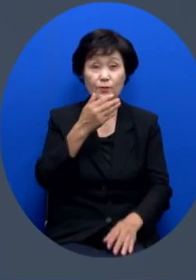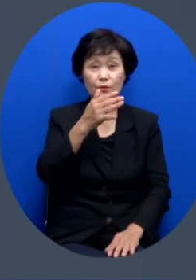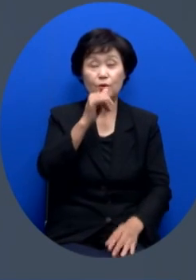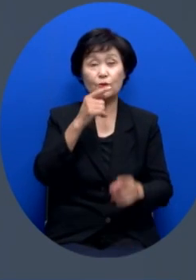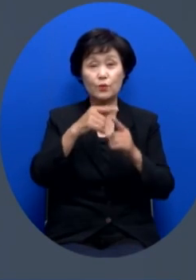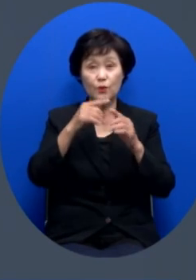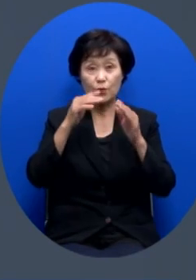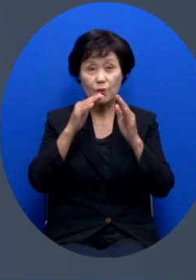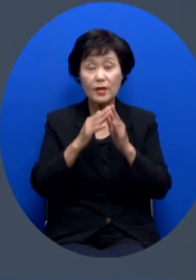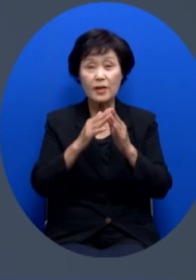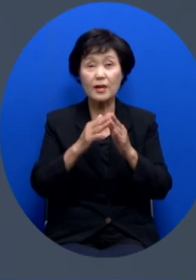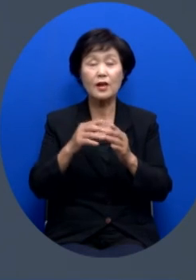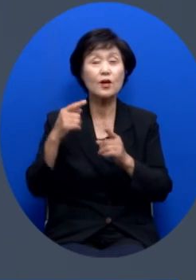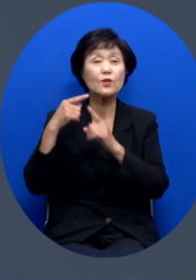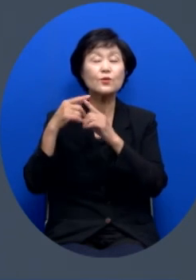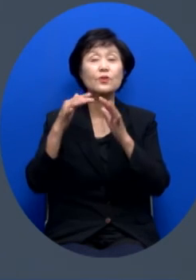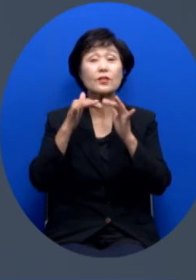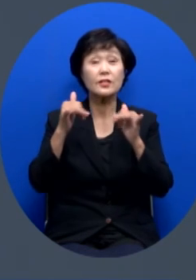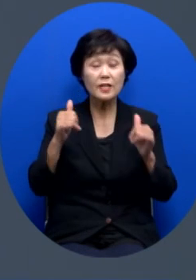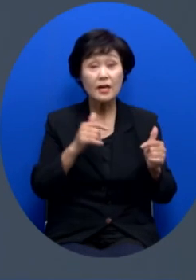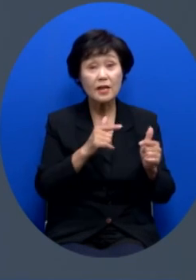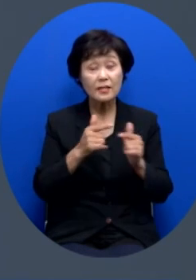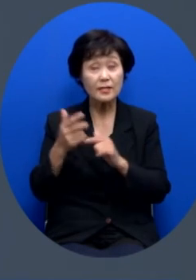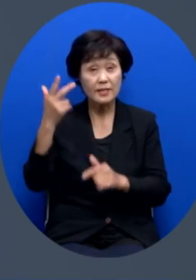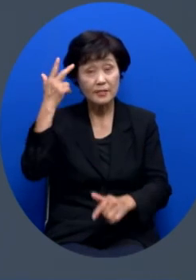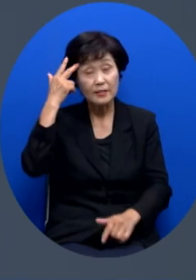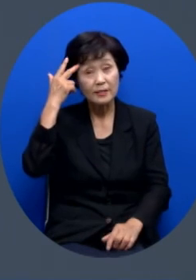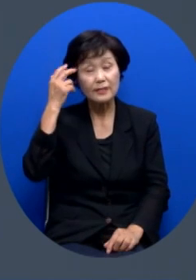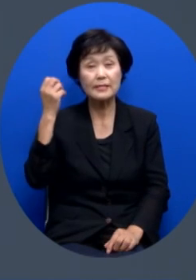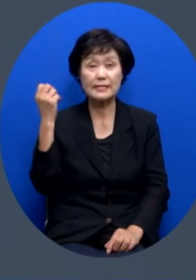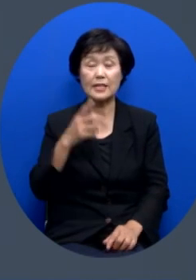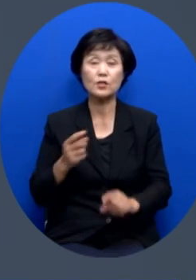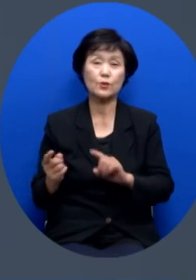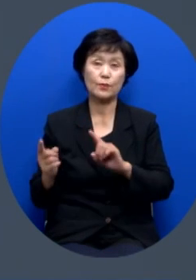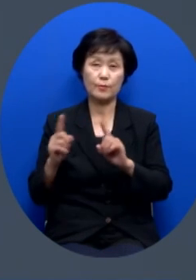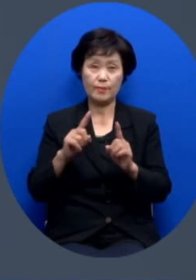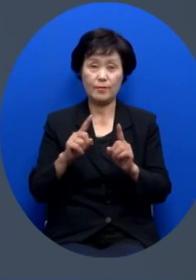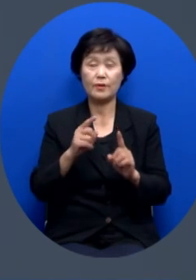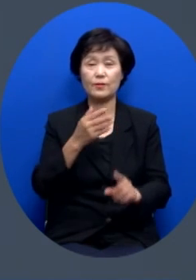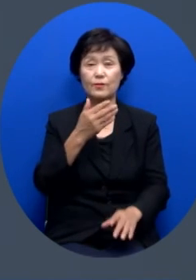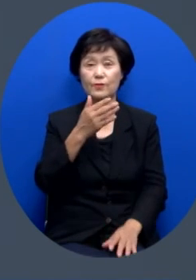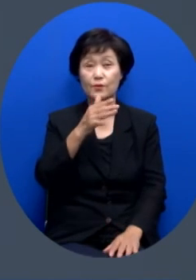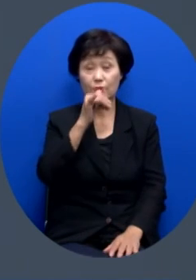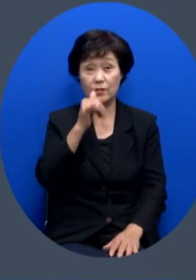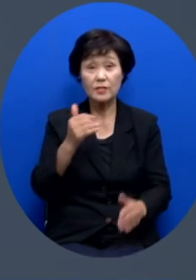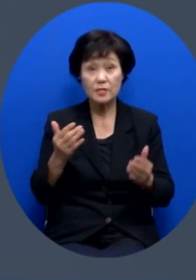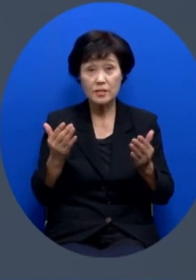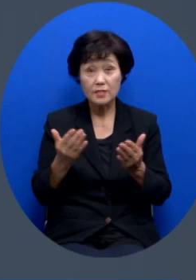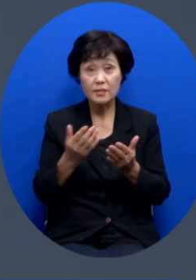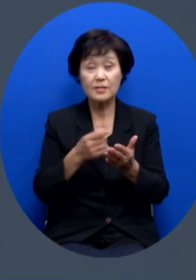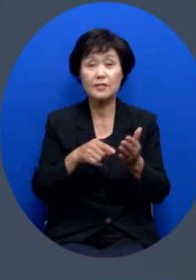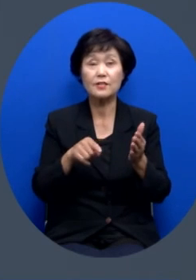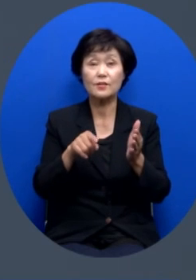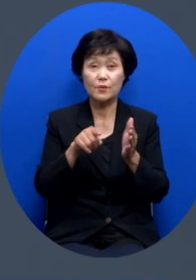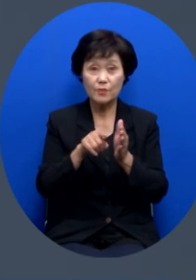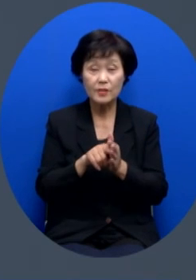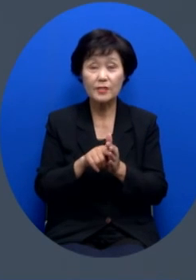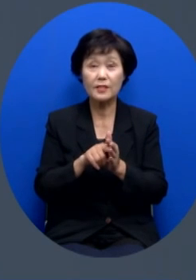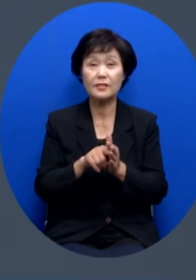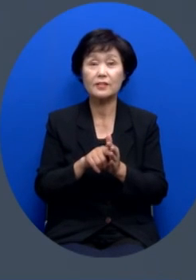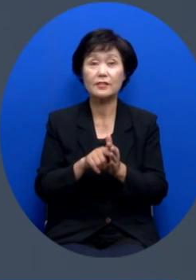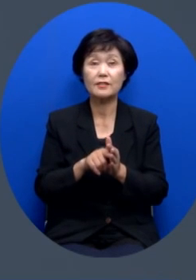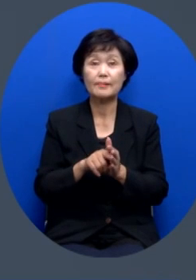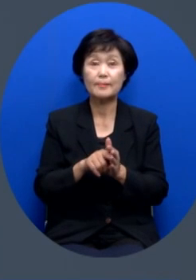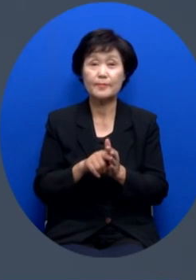이 순교자들의 순교 정신을 다시 한번 회복할 수 있는 이 일을 위해서 우리가 정말 에